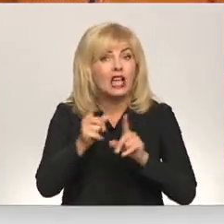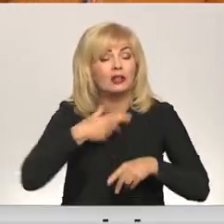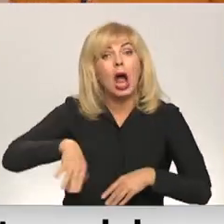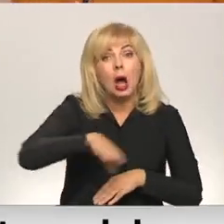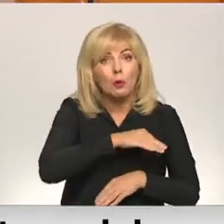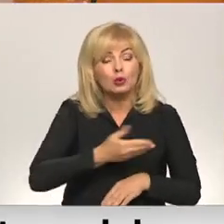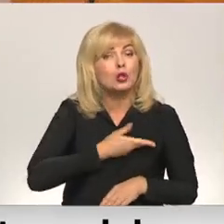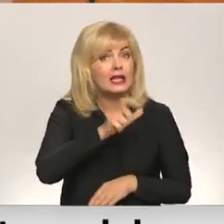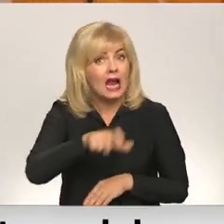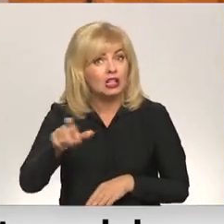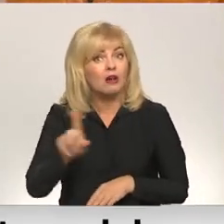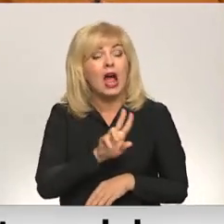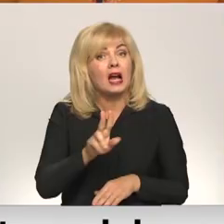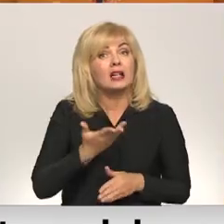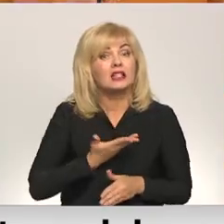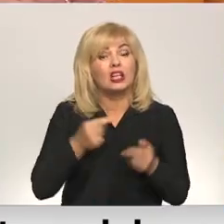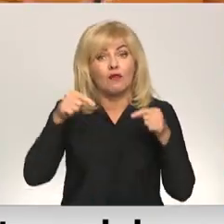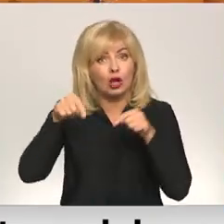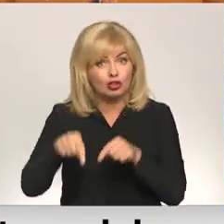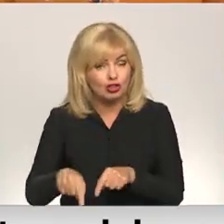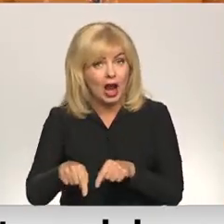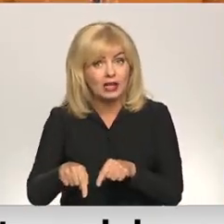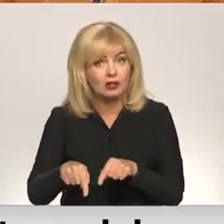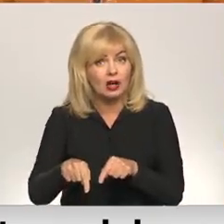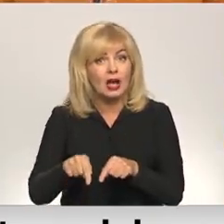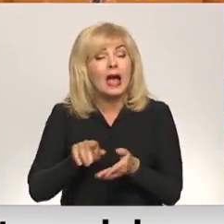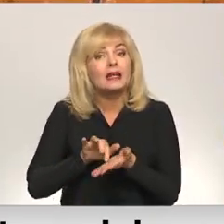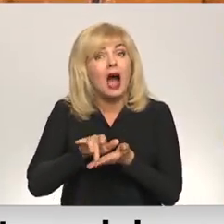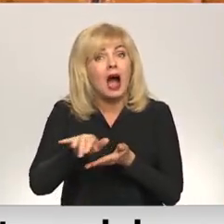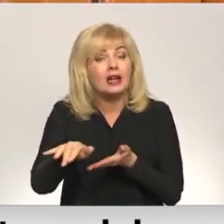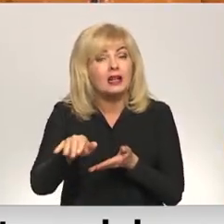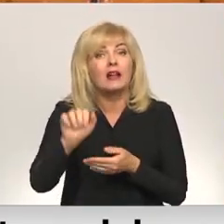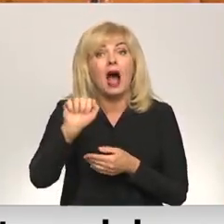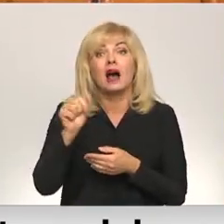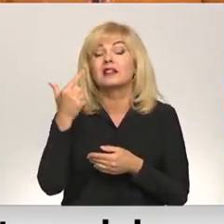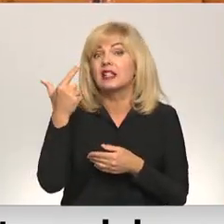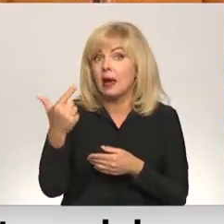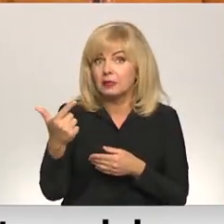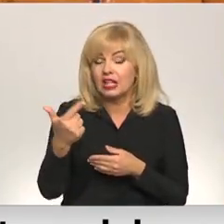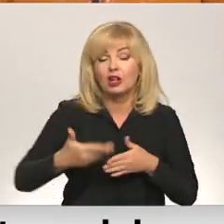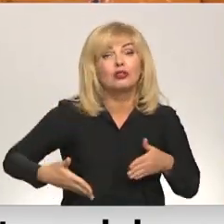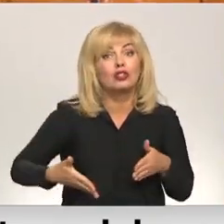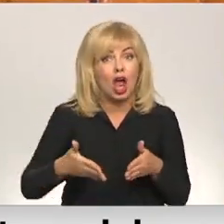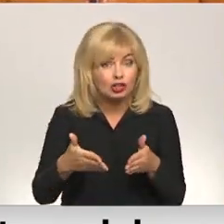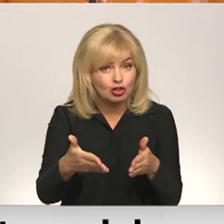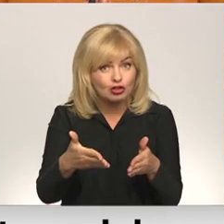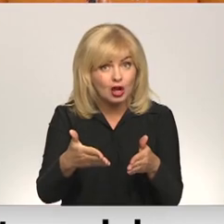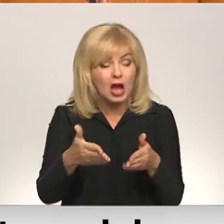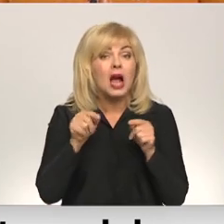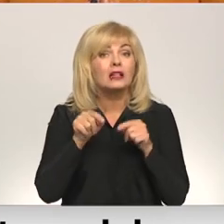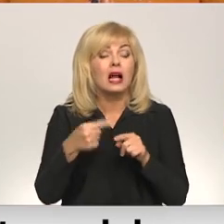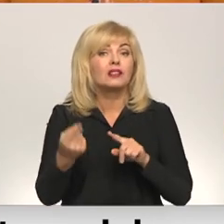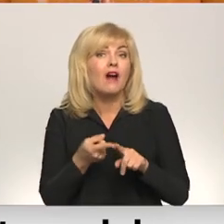visiem iedzīvotājiem, kas dzīvo šajā pusē, ir jāšķērso A7 ceļš. Un līdz ar to tas